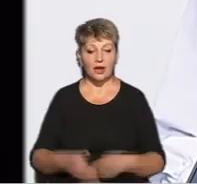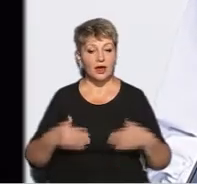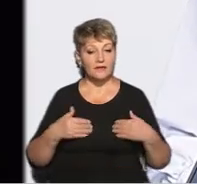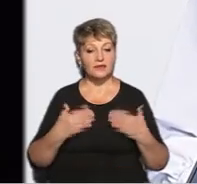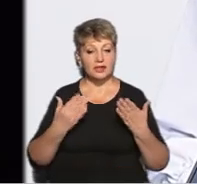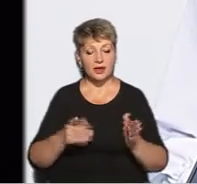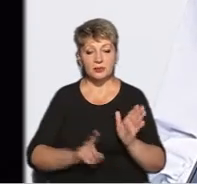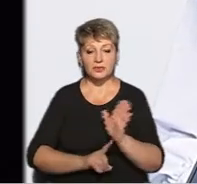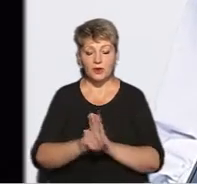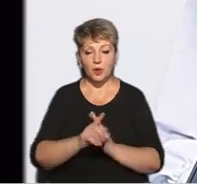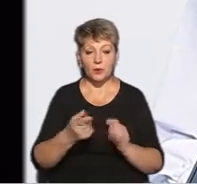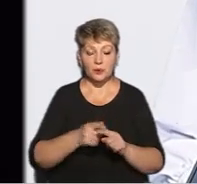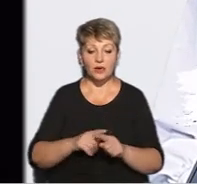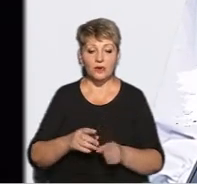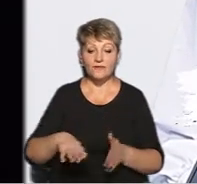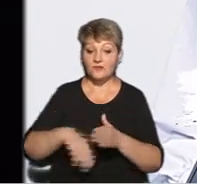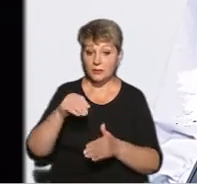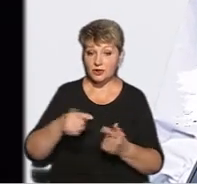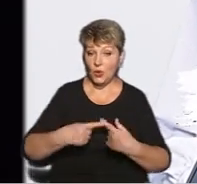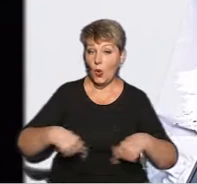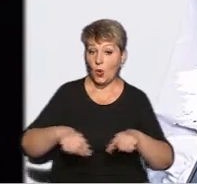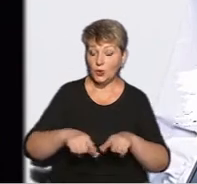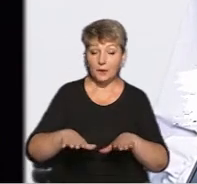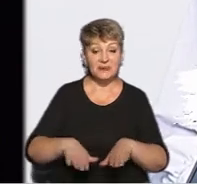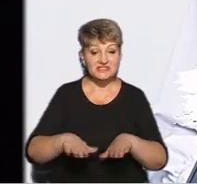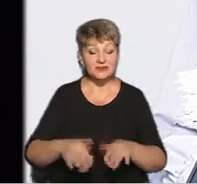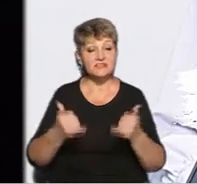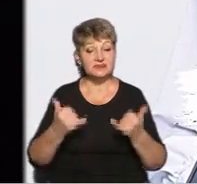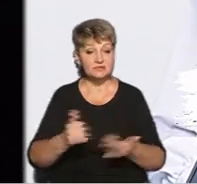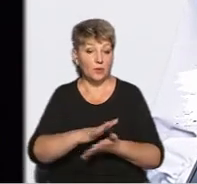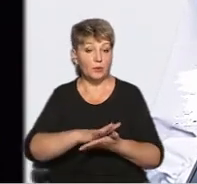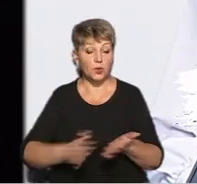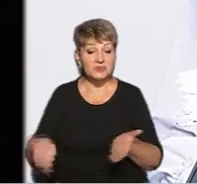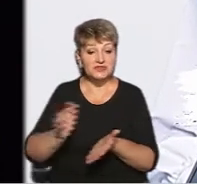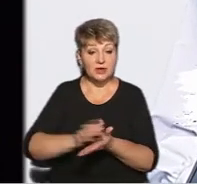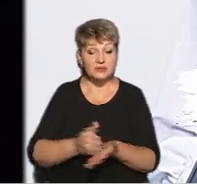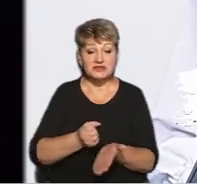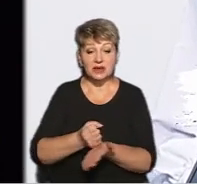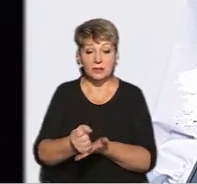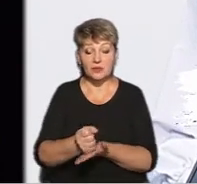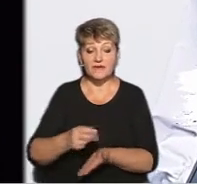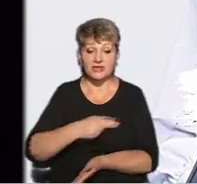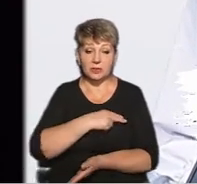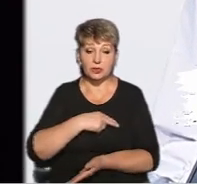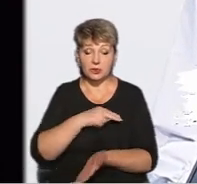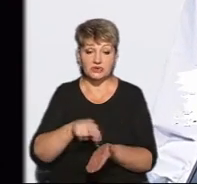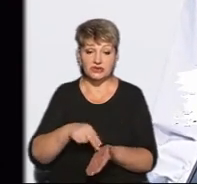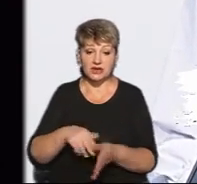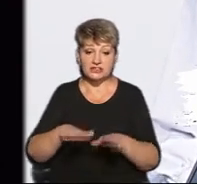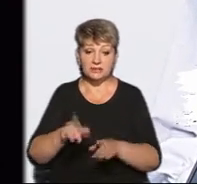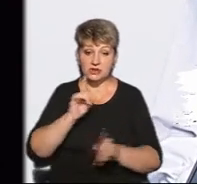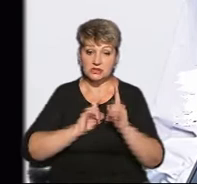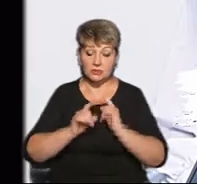Вітаю в етері Суспільного ток-шоу «Виборчий округ. Місцеві». Сьогодні продовжуємо знайомство із кандидатами в депутати Черкаської міської